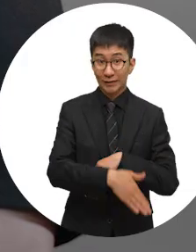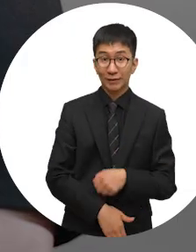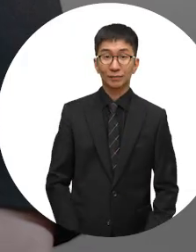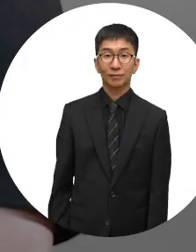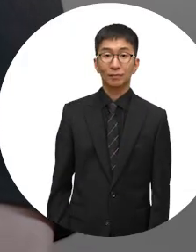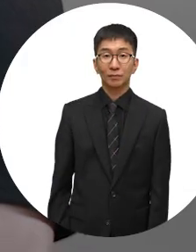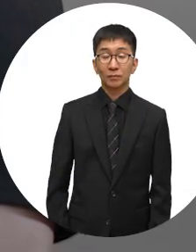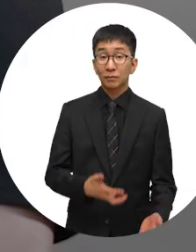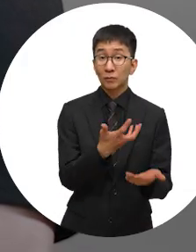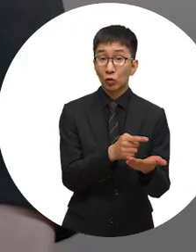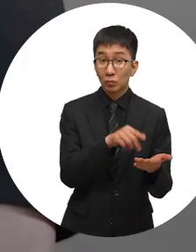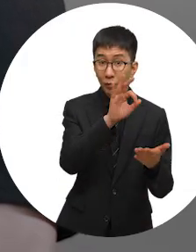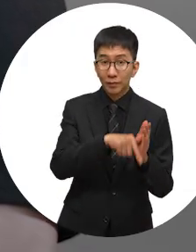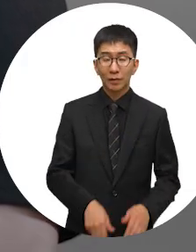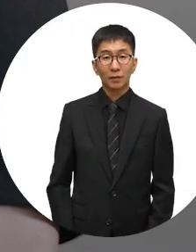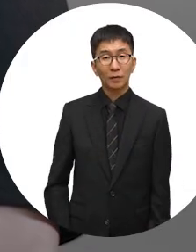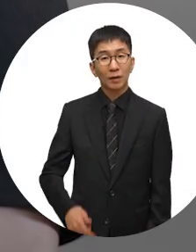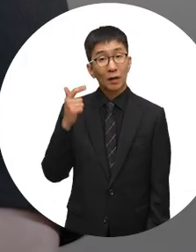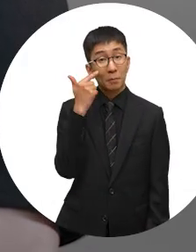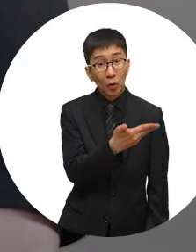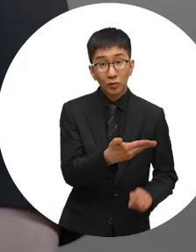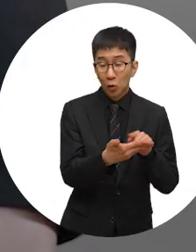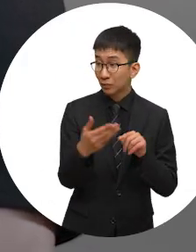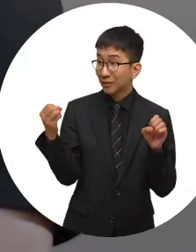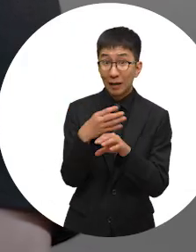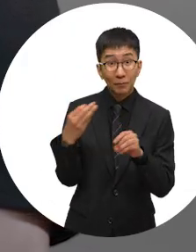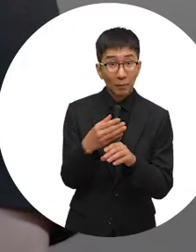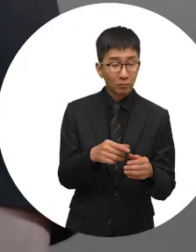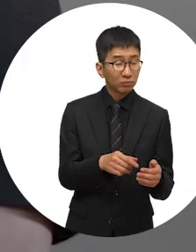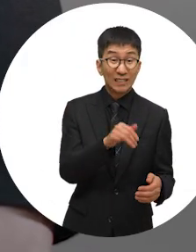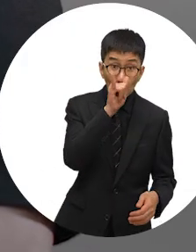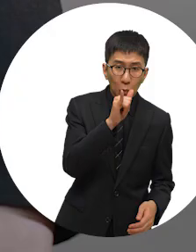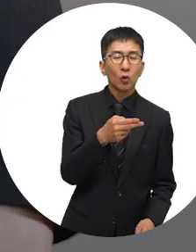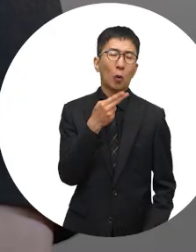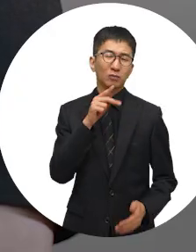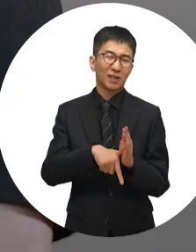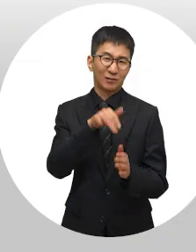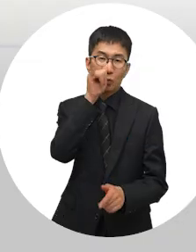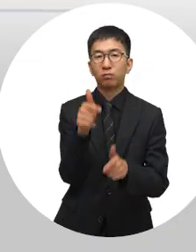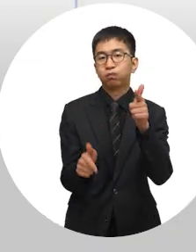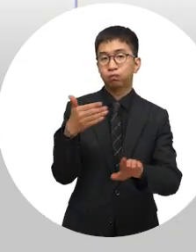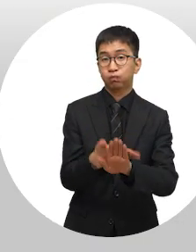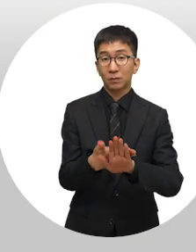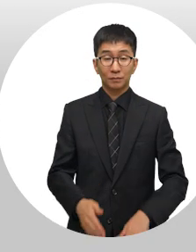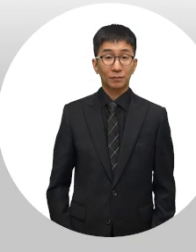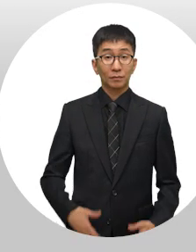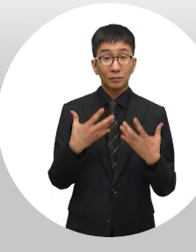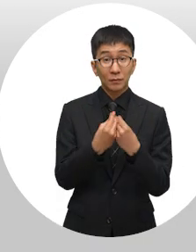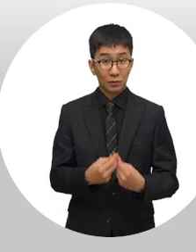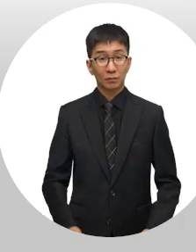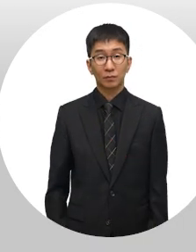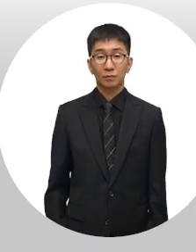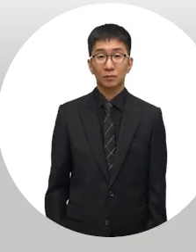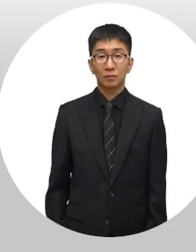확인하기 때문에 서류에 면접 질문에 답이 있는 경우와 답이 없는 경우가 있다는 점입니다. 예를 들면 면접 질문에